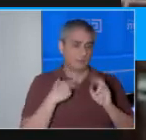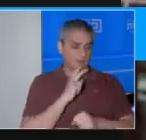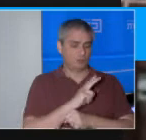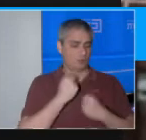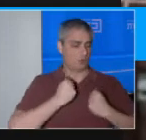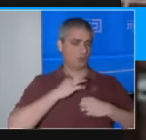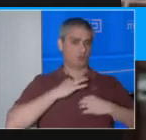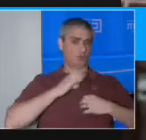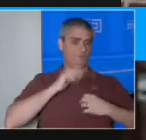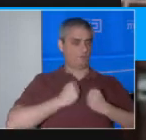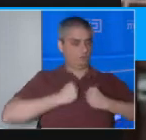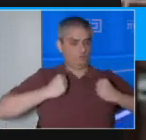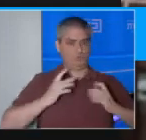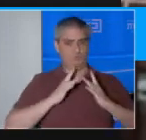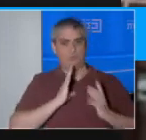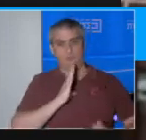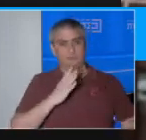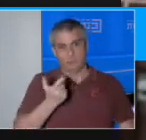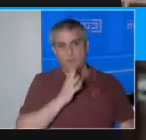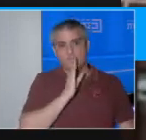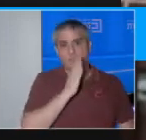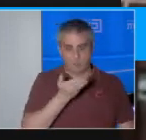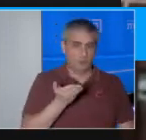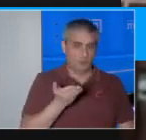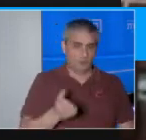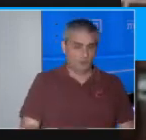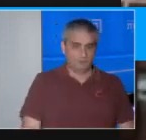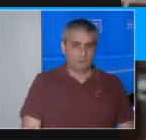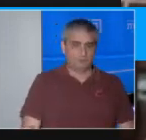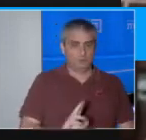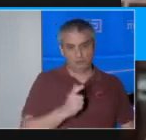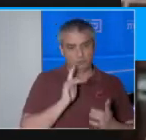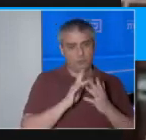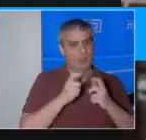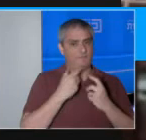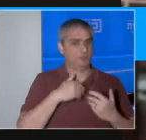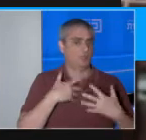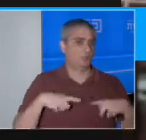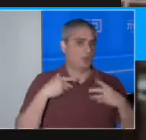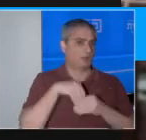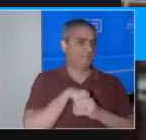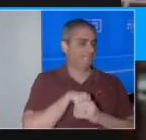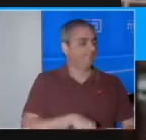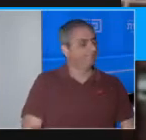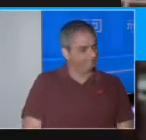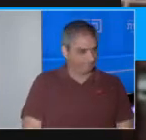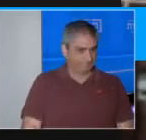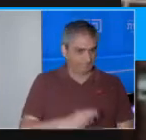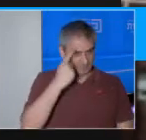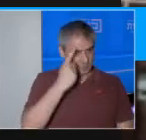על כוחנו ואפילו נתחזק אל מול הסכנות והבעיות שעומדות בפני החברה שאנחנו חיים בה. אוקיי, אתה